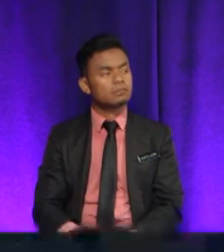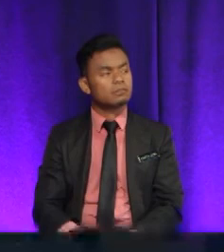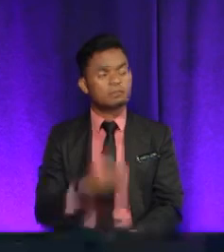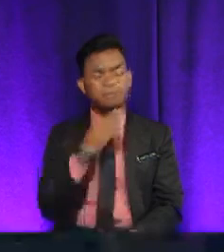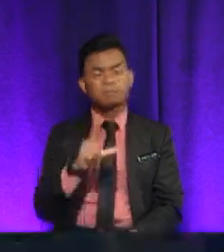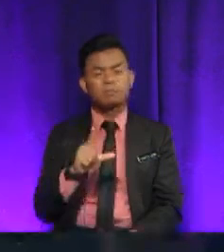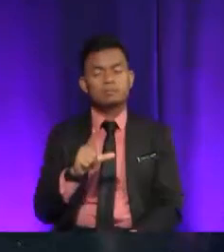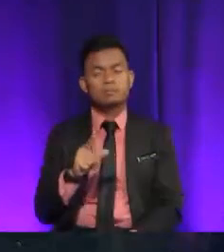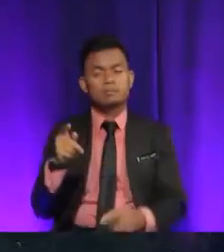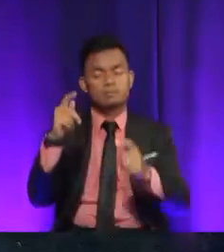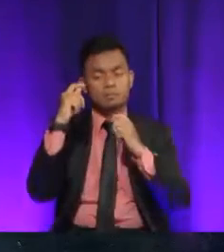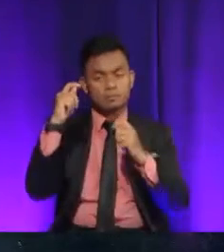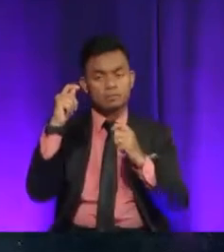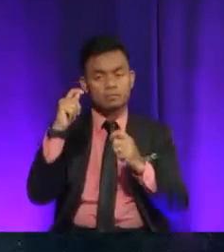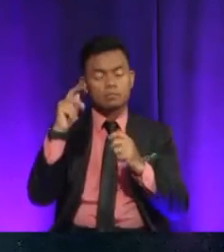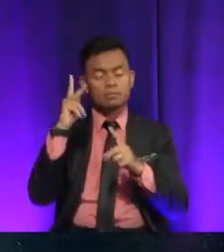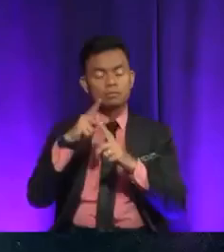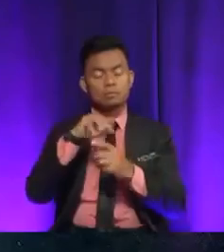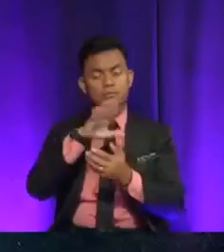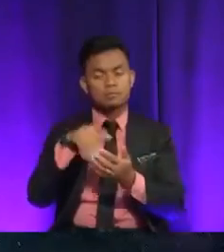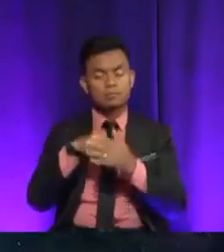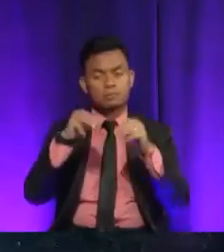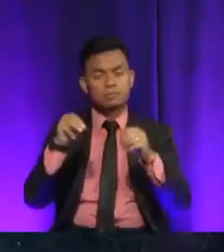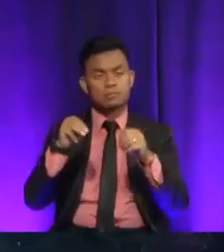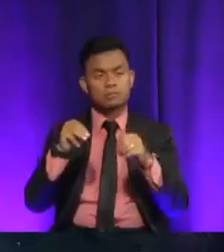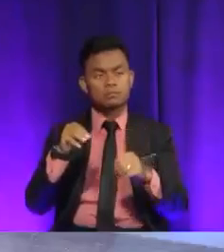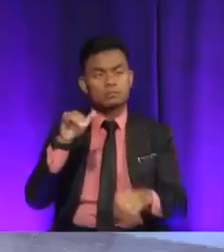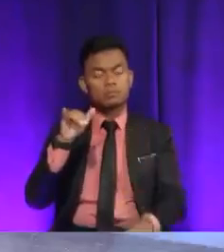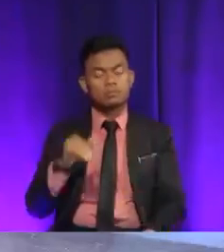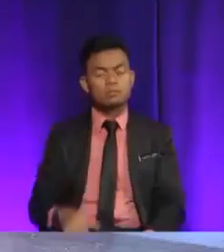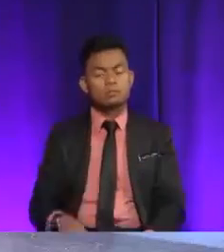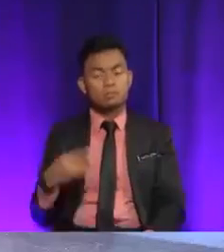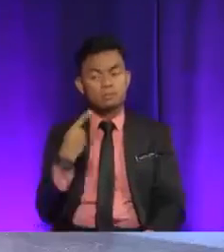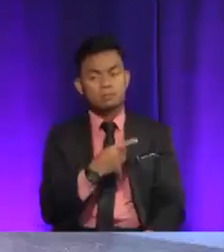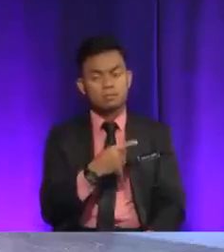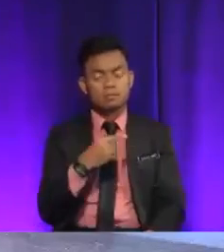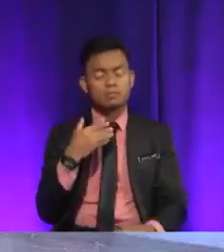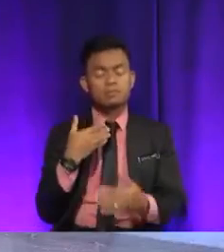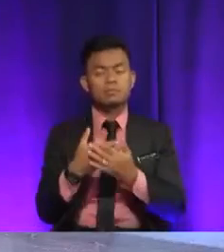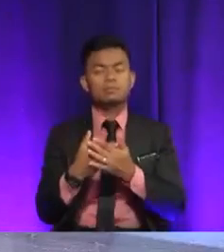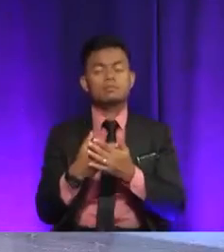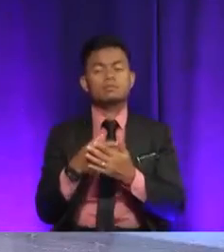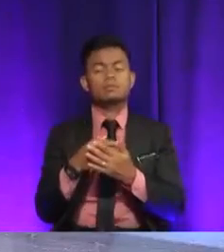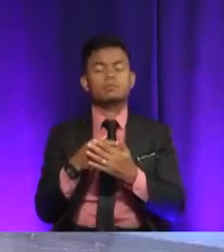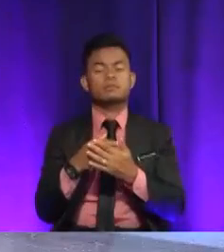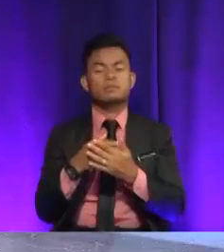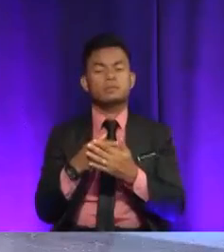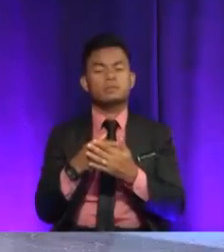yang telah berjanji adalah yang telah diberikan memadarkan kita sudah sampai di penghujung kelas kita